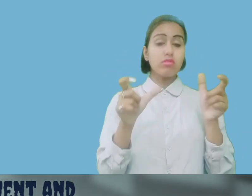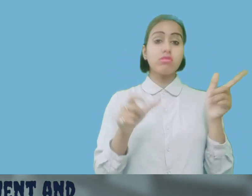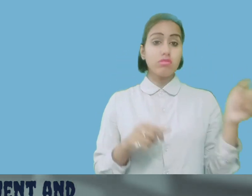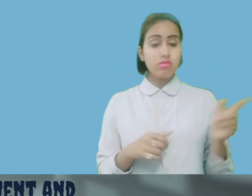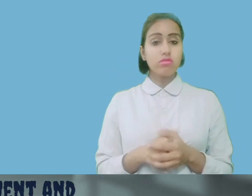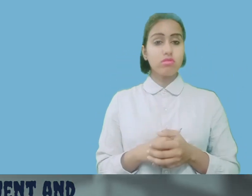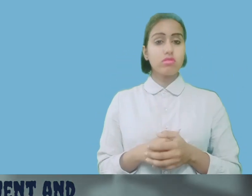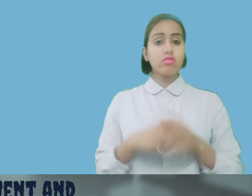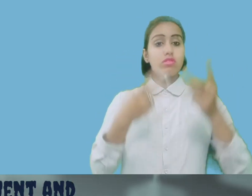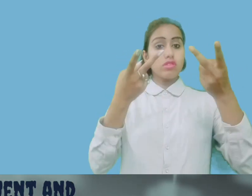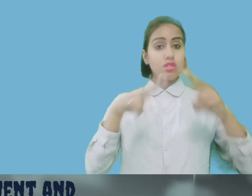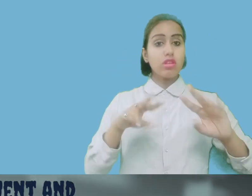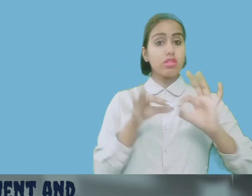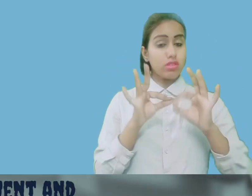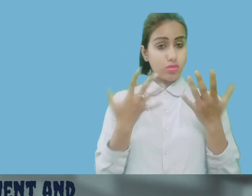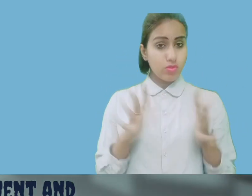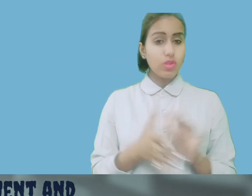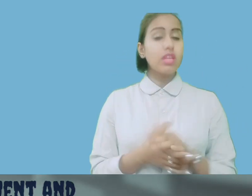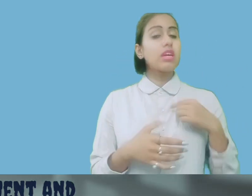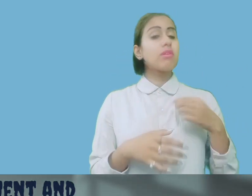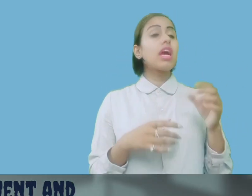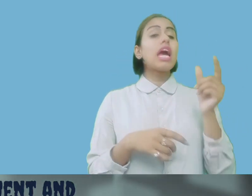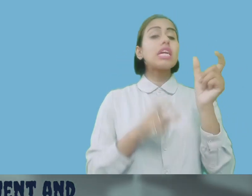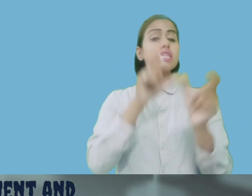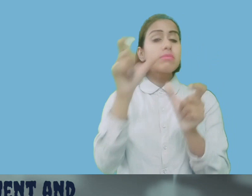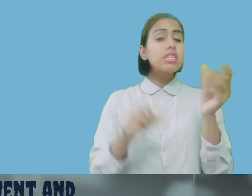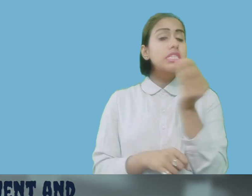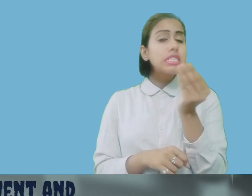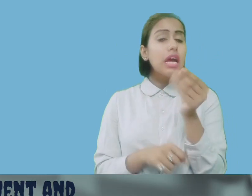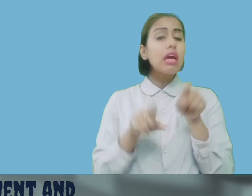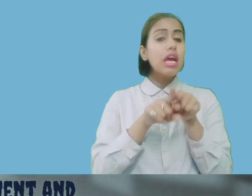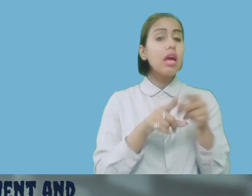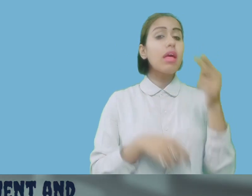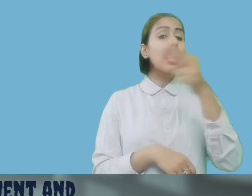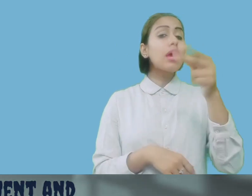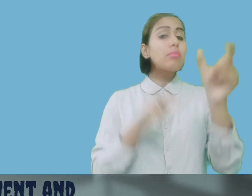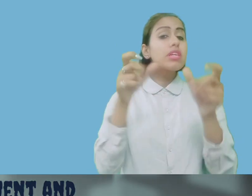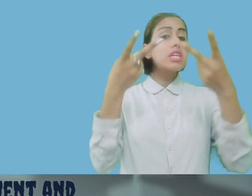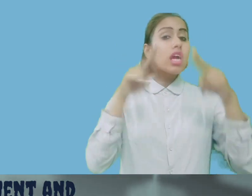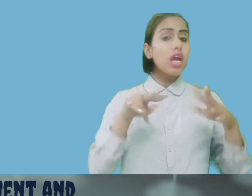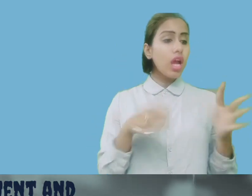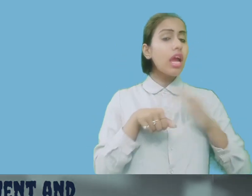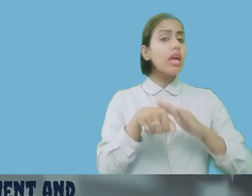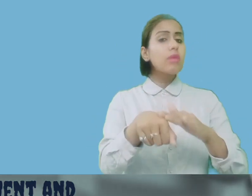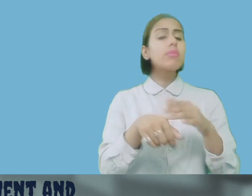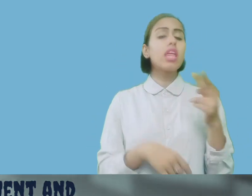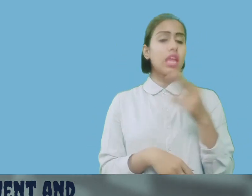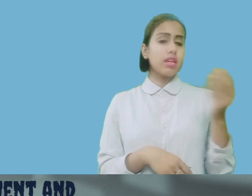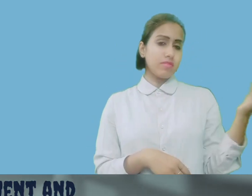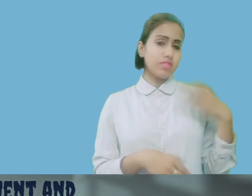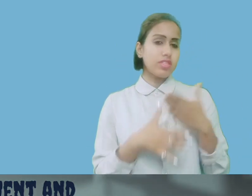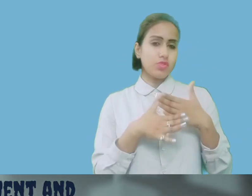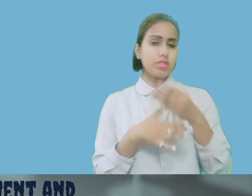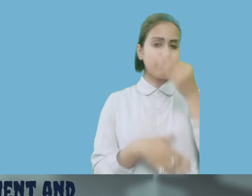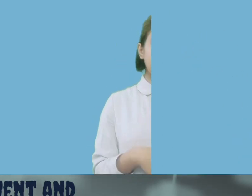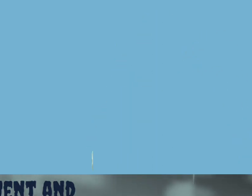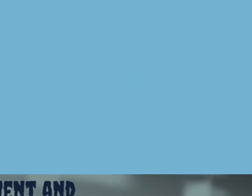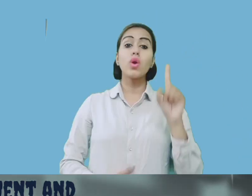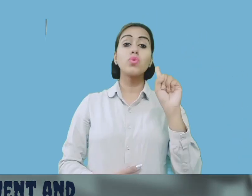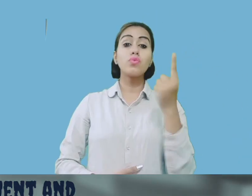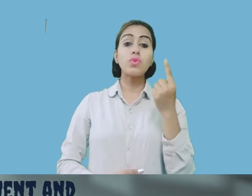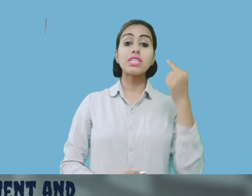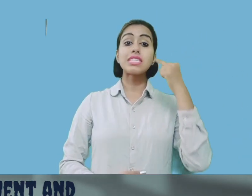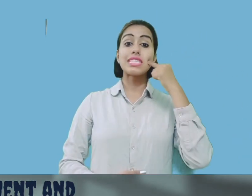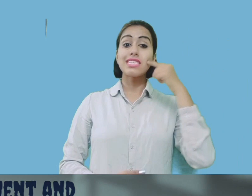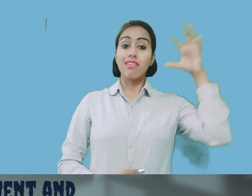हमारे चीफ मिनिस्टर हैं शिवराज सिंह जी के साथ में इंटरप्रेटिंग की है, जो गीता पाकिस्तान से आई हुई थी,